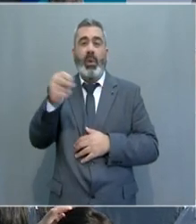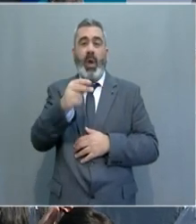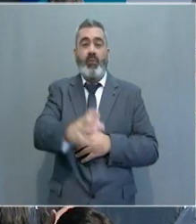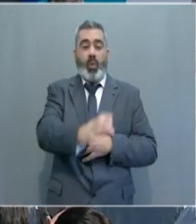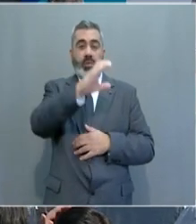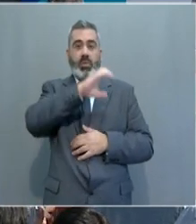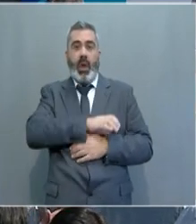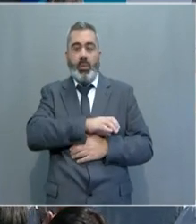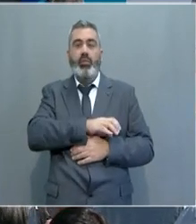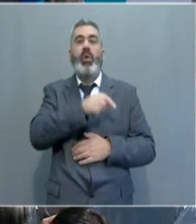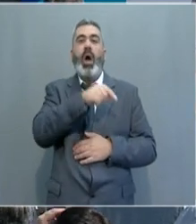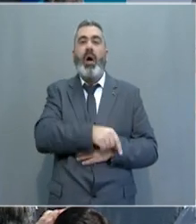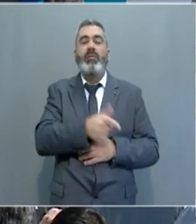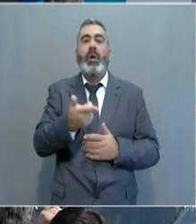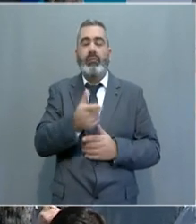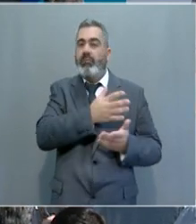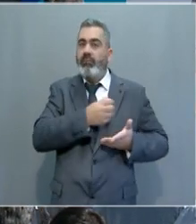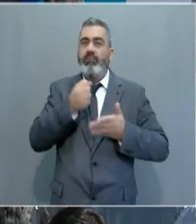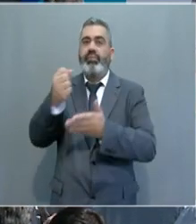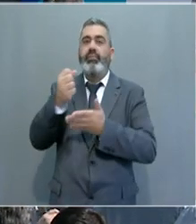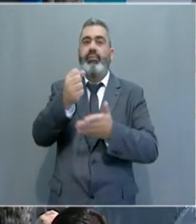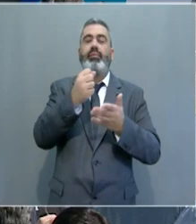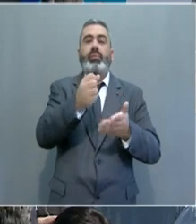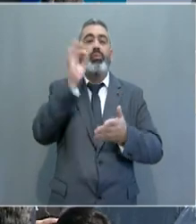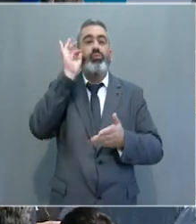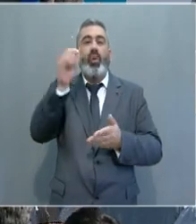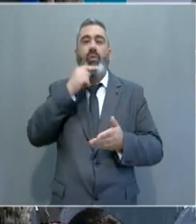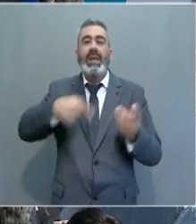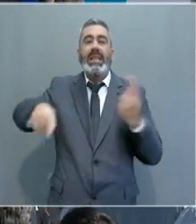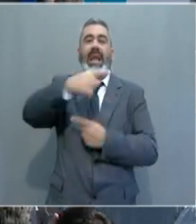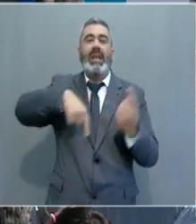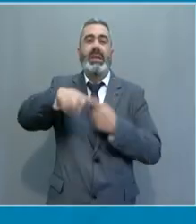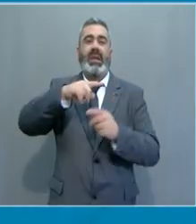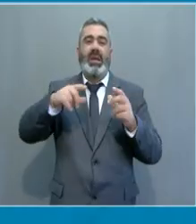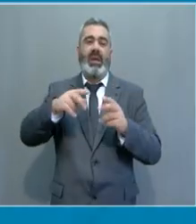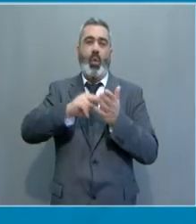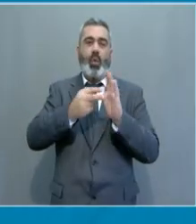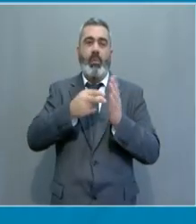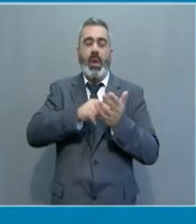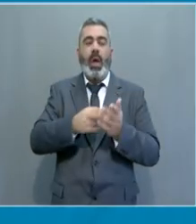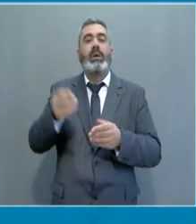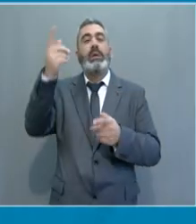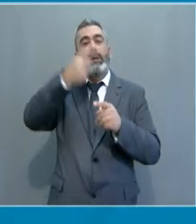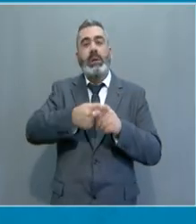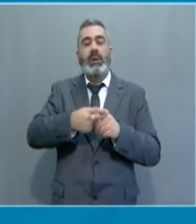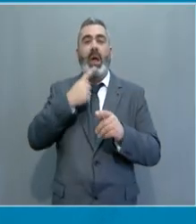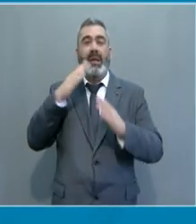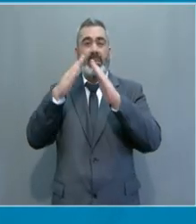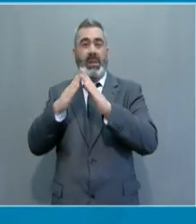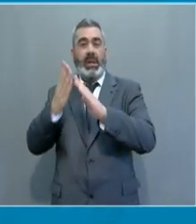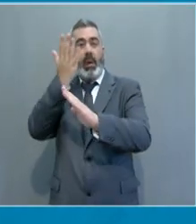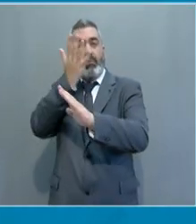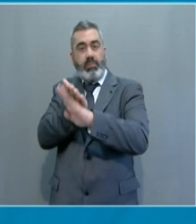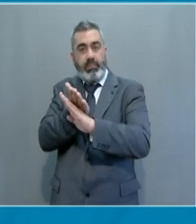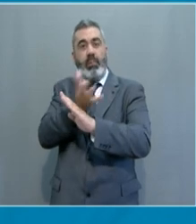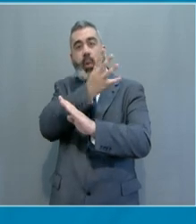από τους ρήπους για να χρηματοδοτήσουμε προγράμματα για την ανάπτυξη της κυκλικής οικονομίας, αλλά και την εγκατάσταση φωτοβολταϊκών στις στέγες και τη